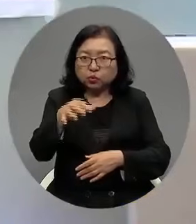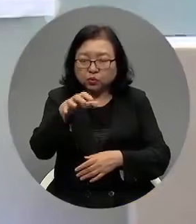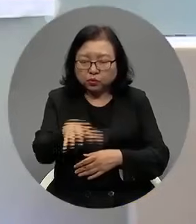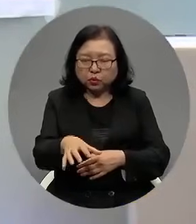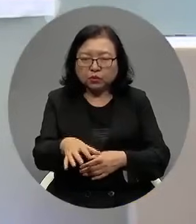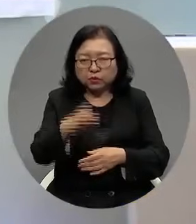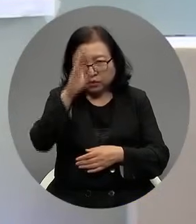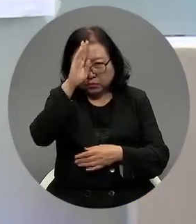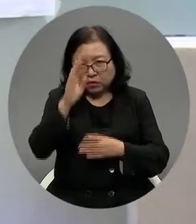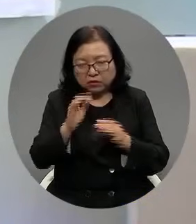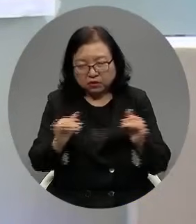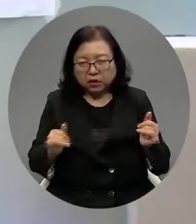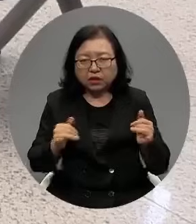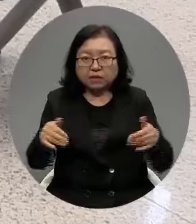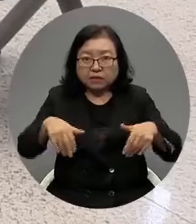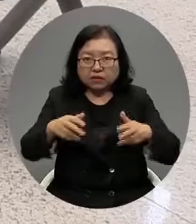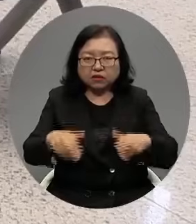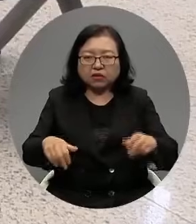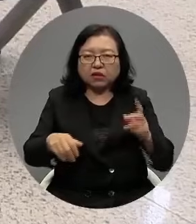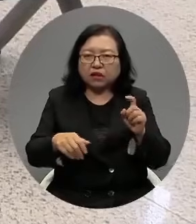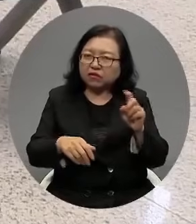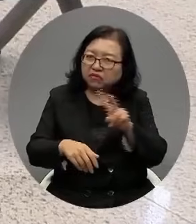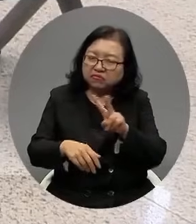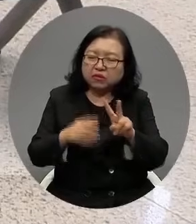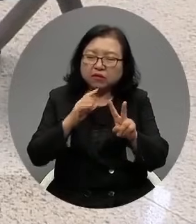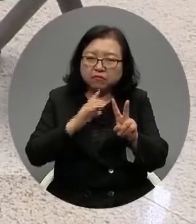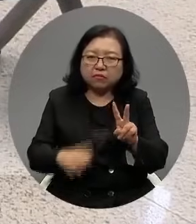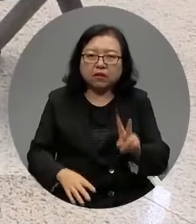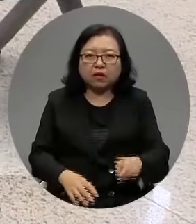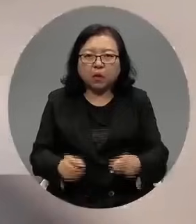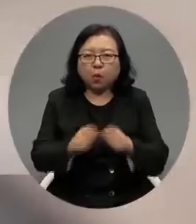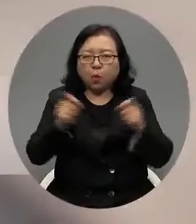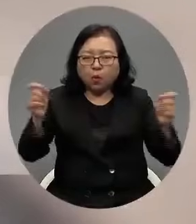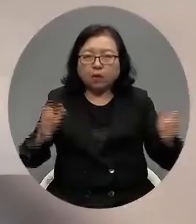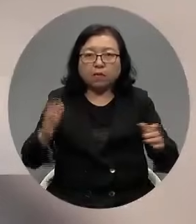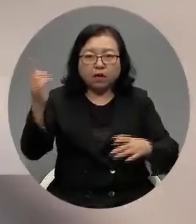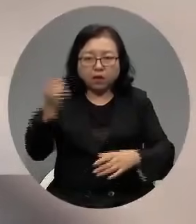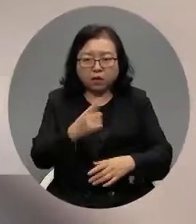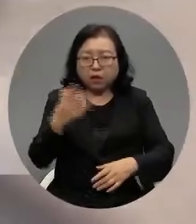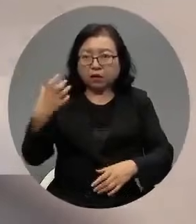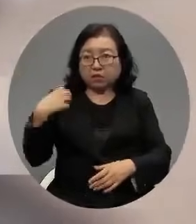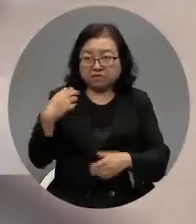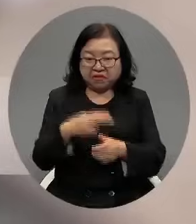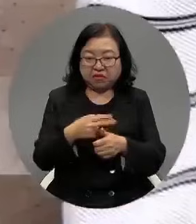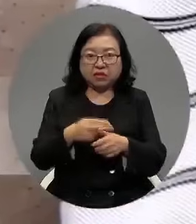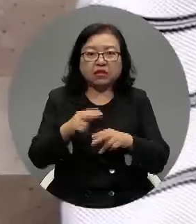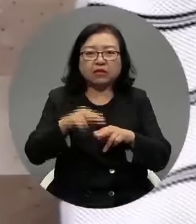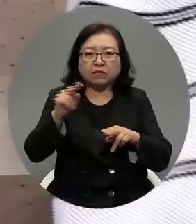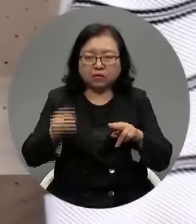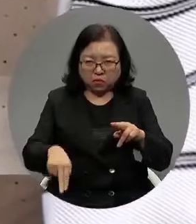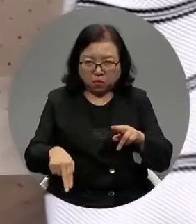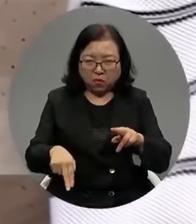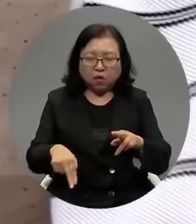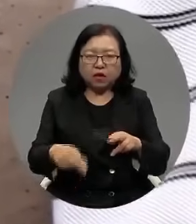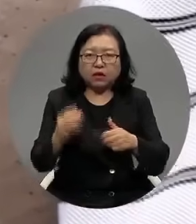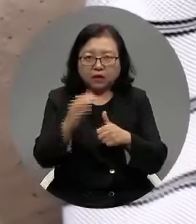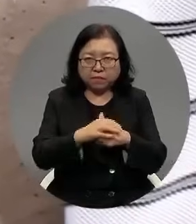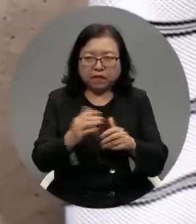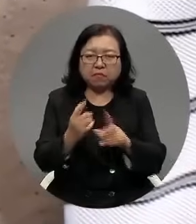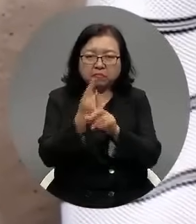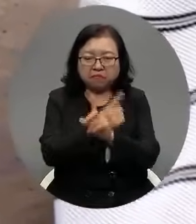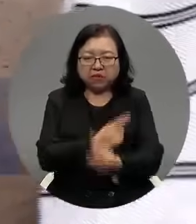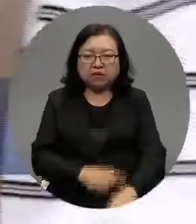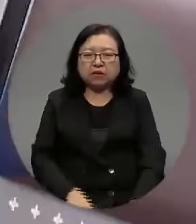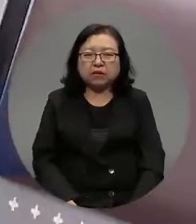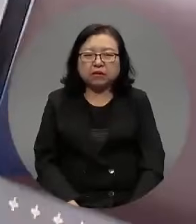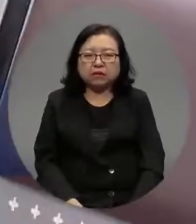명뿐입니다. 오랜만에 진료를 받으러 왔더니 담당 교수가 병원을 그만둬 주치의가 바뀐 환자도 있었습니다. 담당